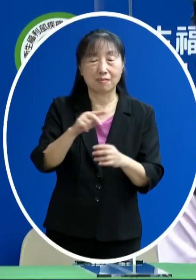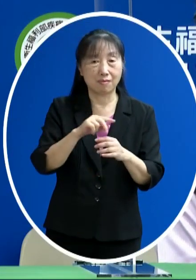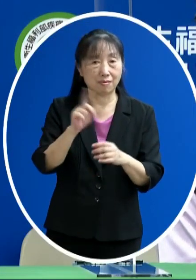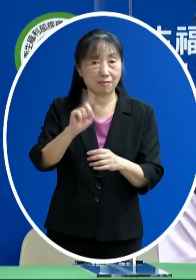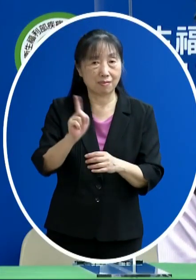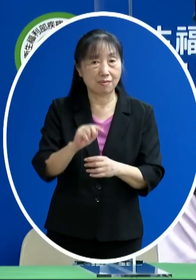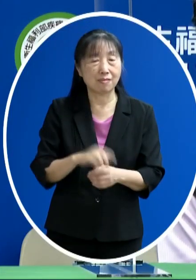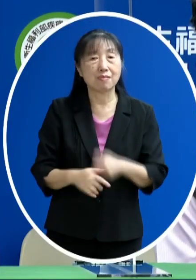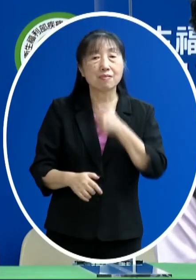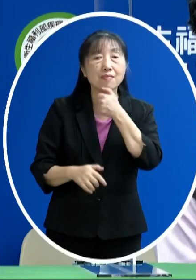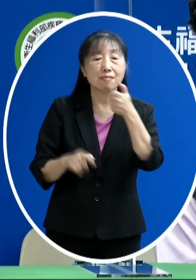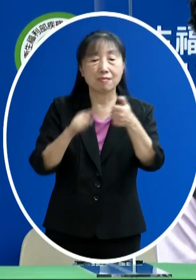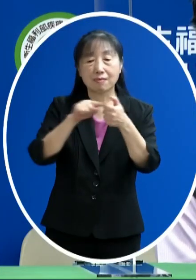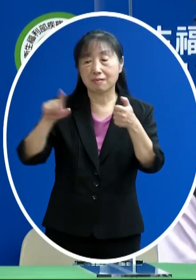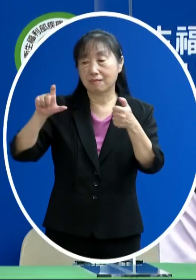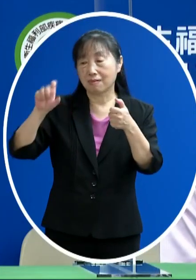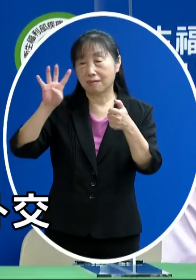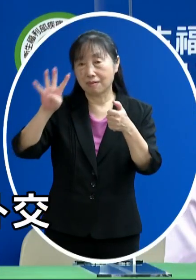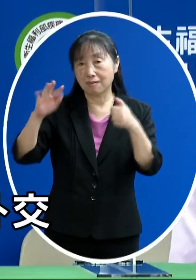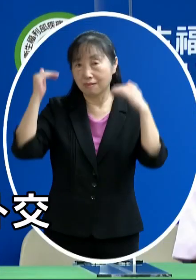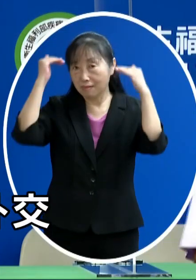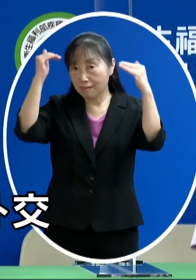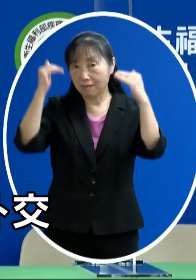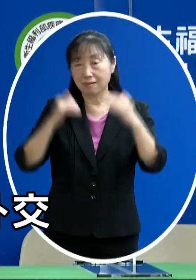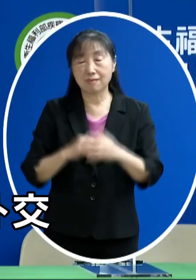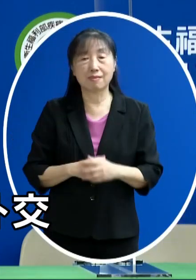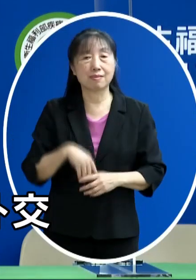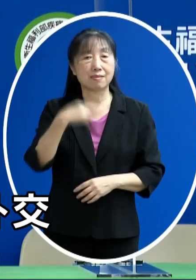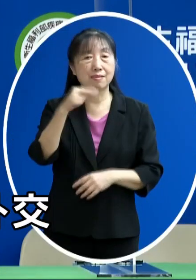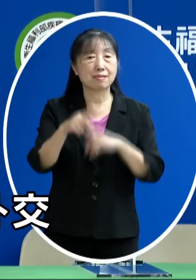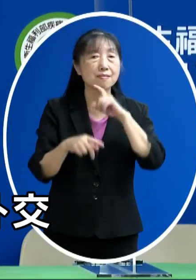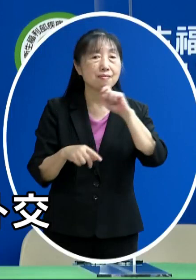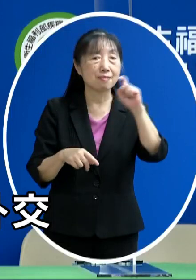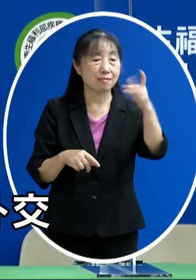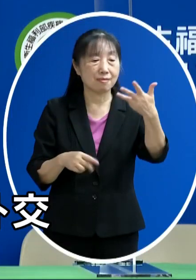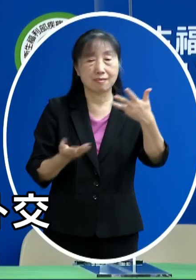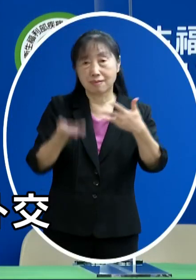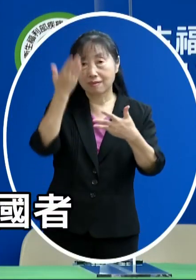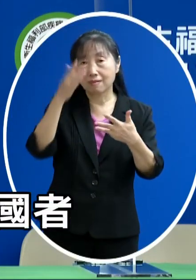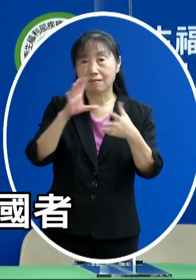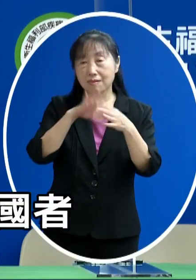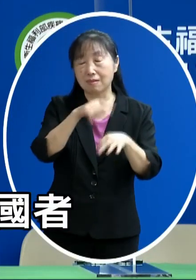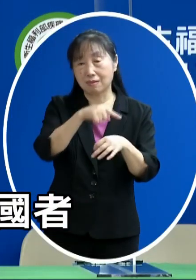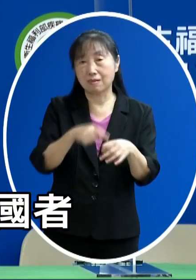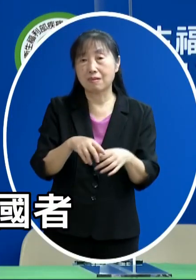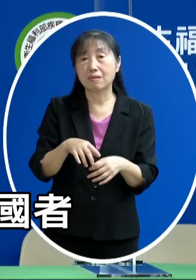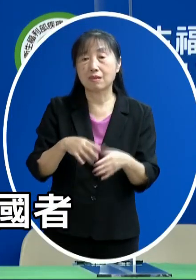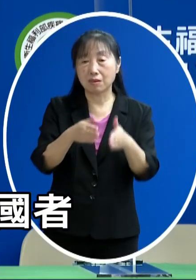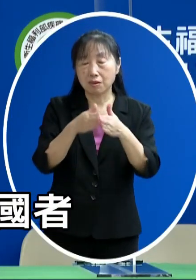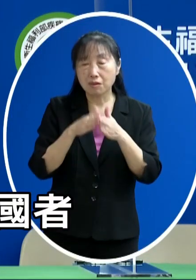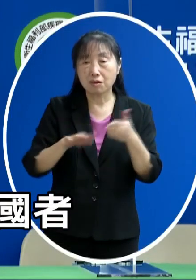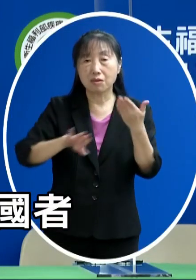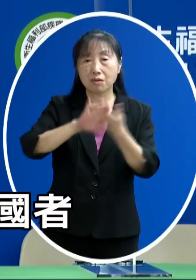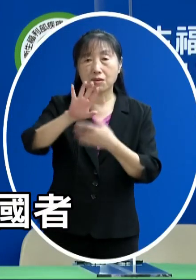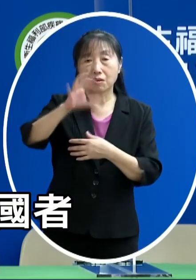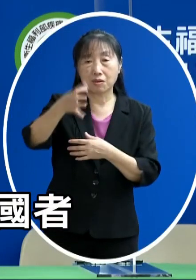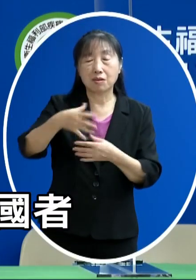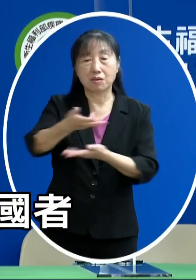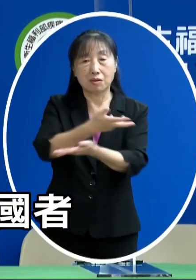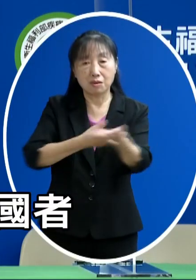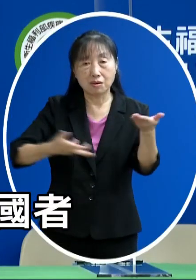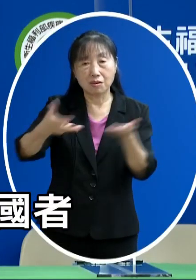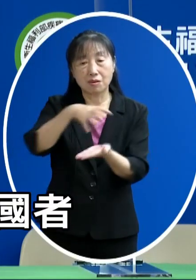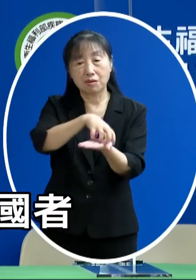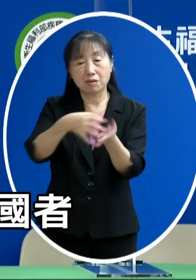群就是50到64岁的成人，另外还有18岁以上因为外交公务洽商等工作